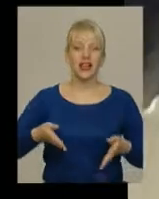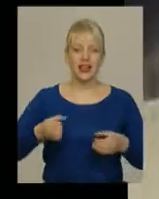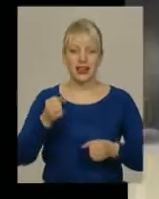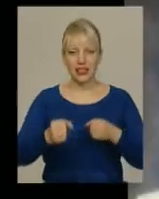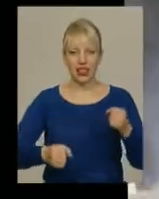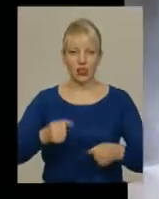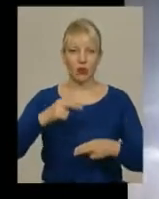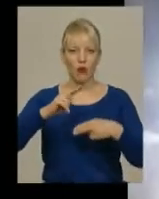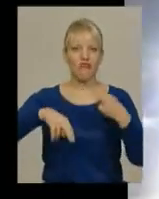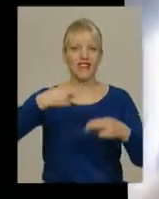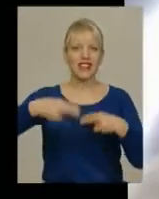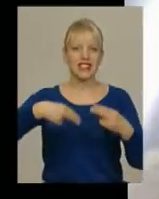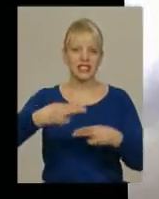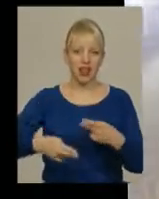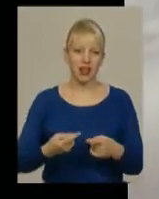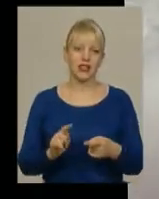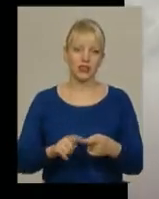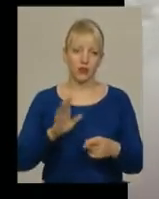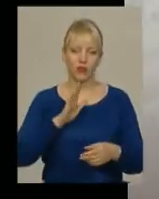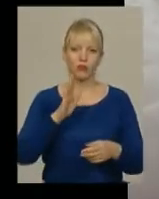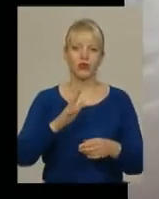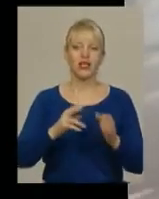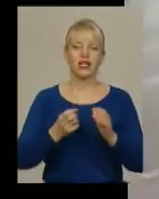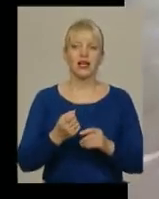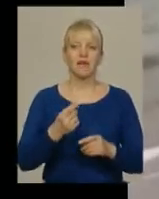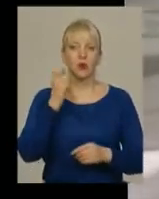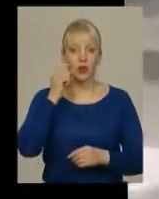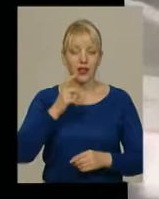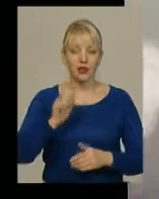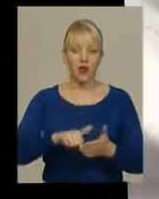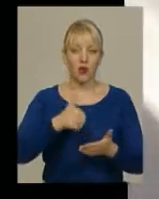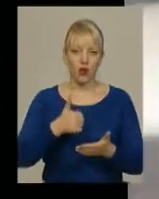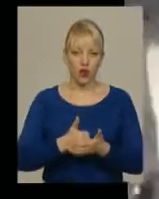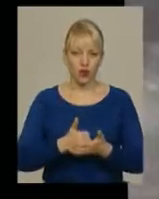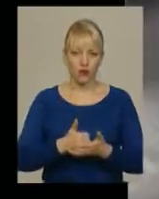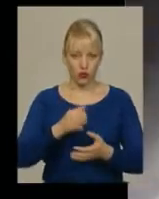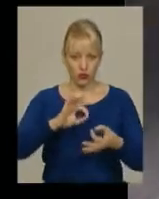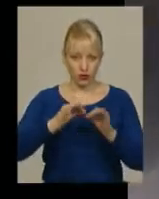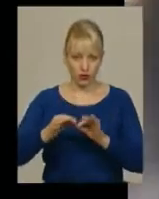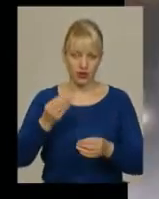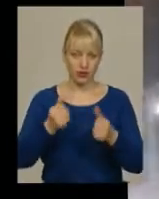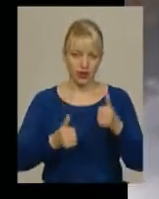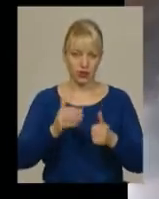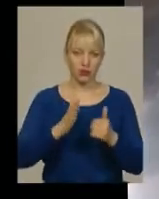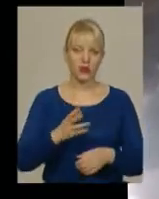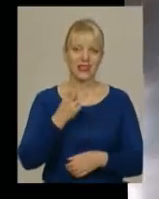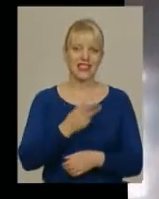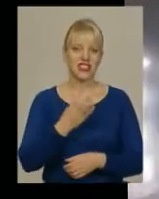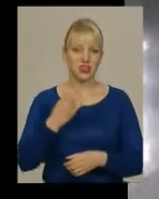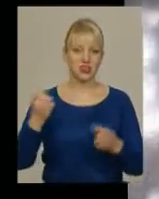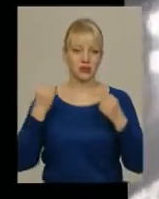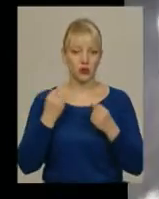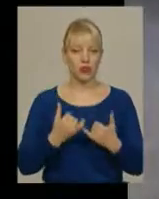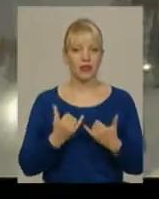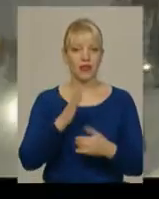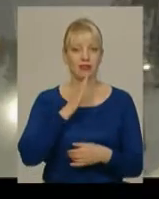запланована кваліфікація. Фінал відбудеться наступного дня. Україну на головному старті чотириріччя представлять 33 спортсмени. Для Ольги Полюк це